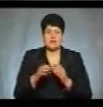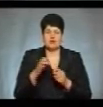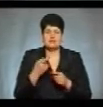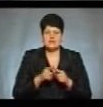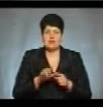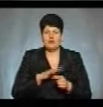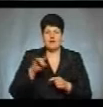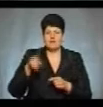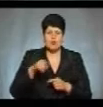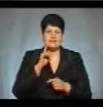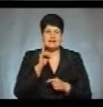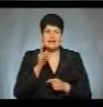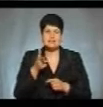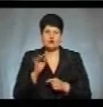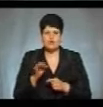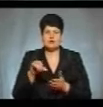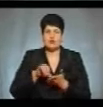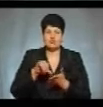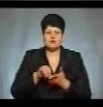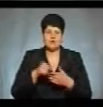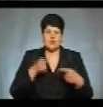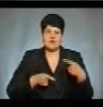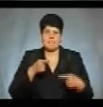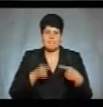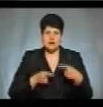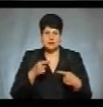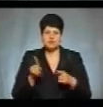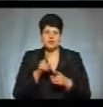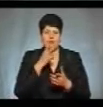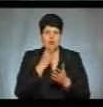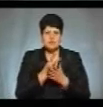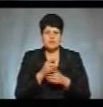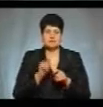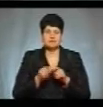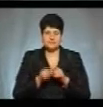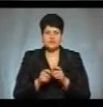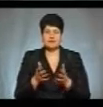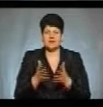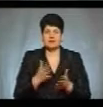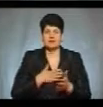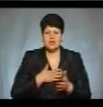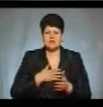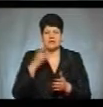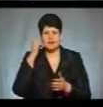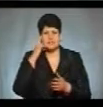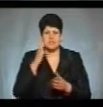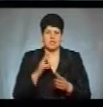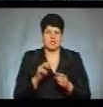вимог Зеленського для участі в дебатах перед другим туром виборів. Що показали дослідження, з'ясовували наші київські колеги.